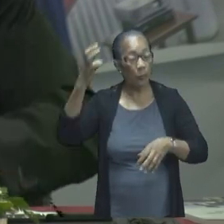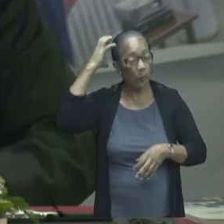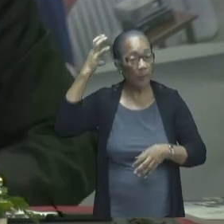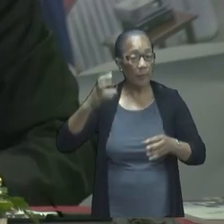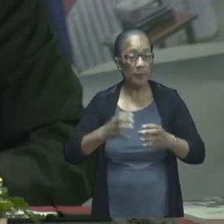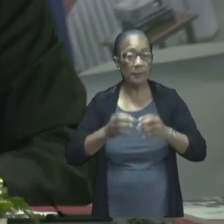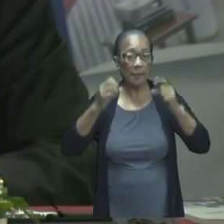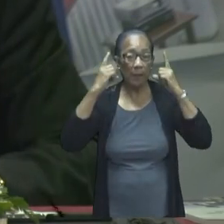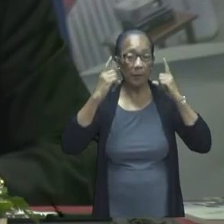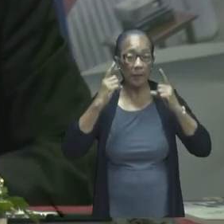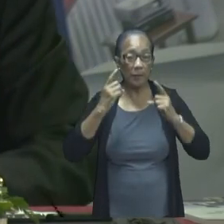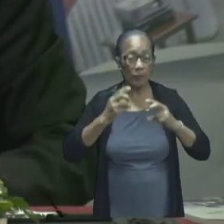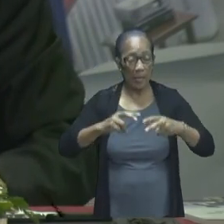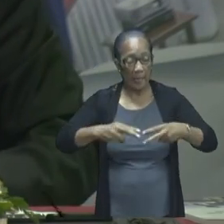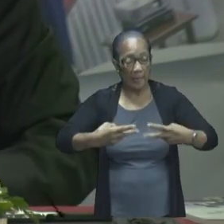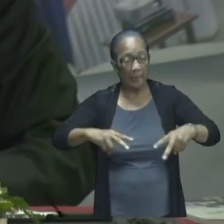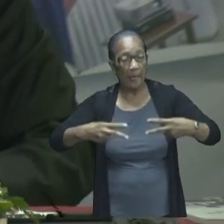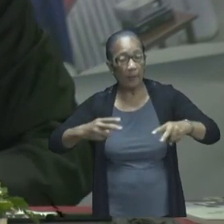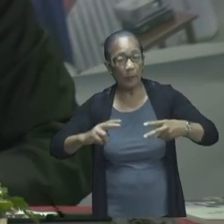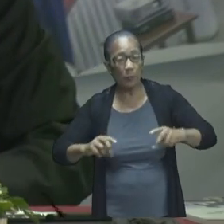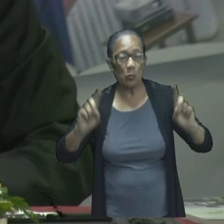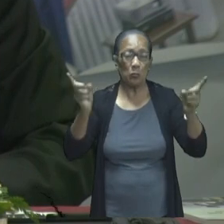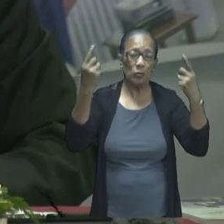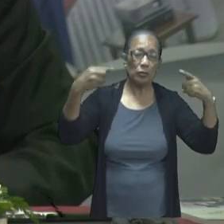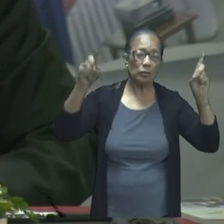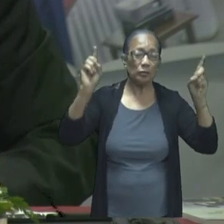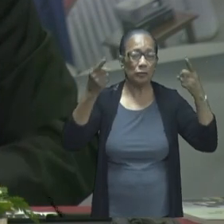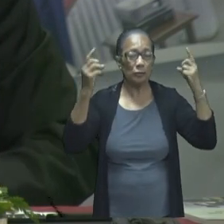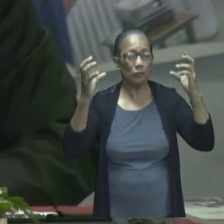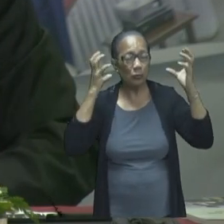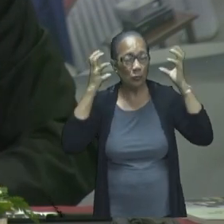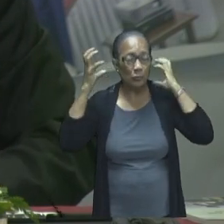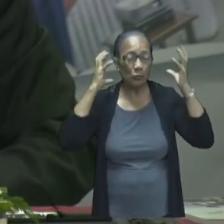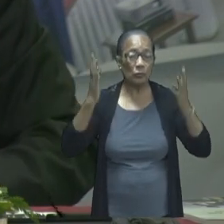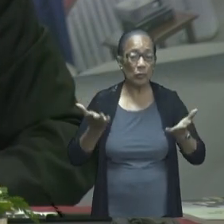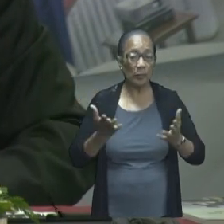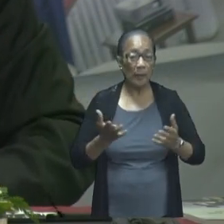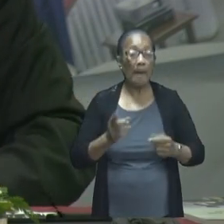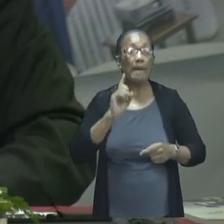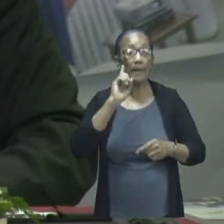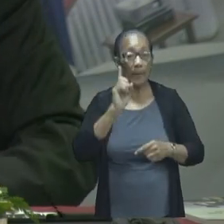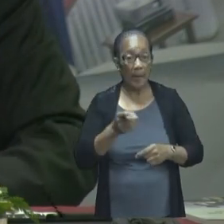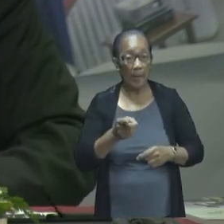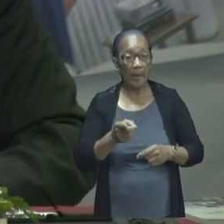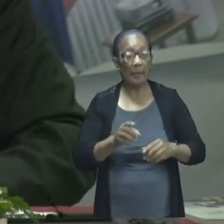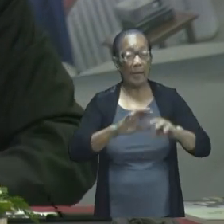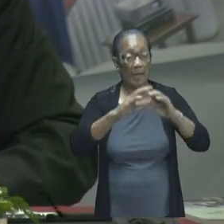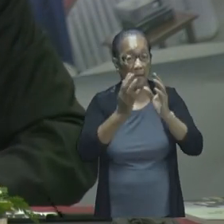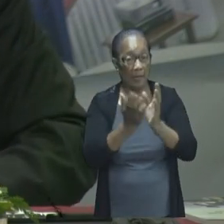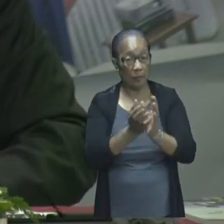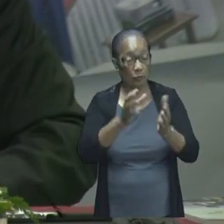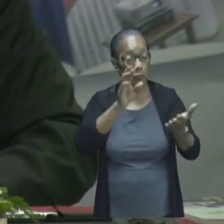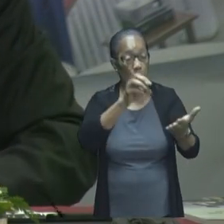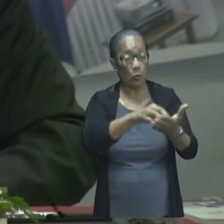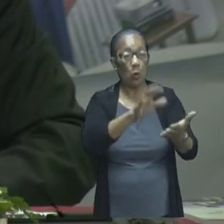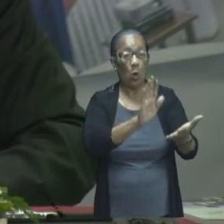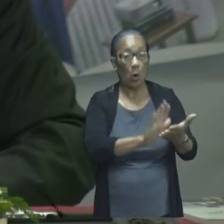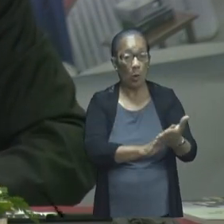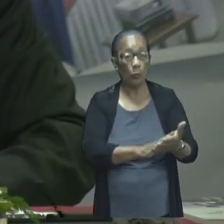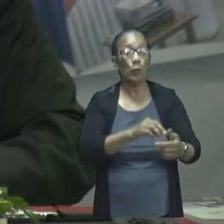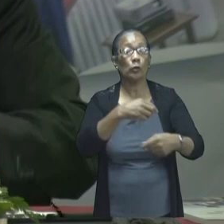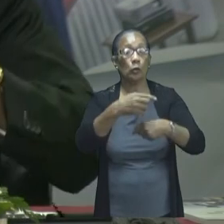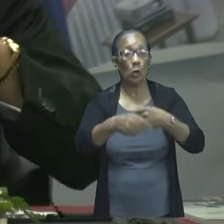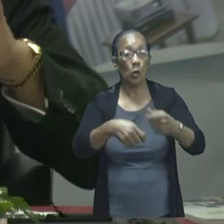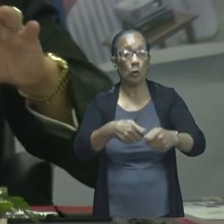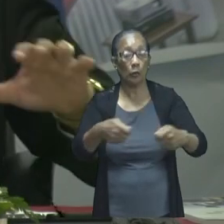barbecue dingen opgezet en daar wordt er muziek gespeeld daar zijn er nood aan met je naar nota ruimtelijke ordening allemaal uitgewerkt zodat